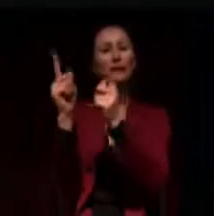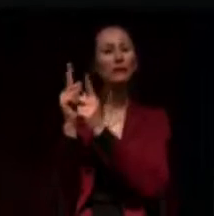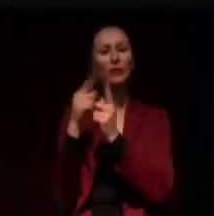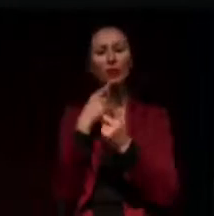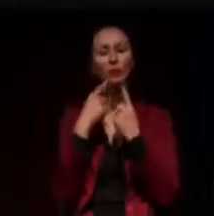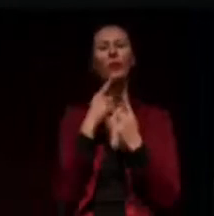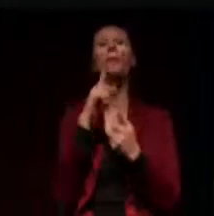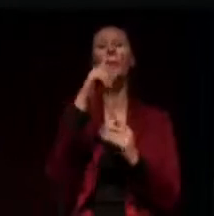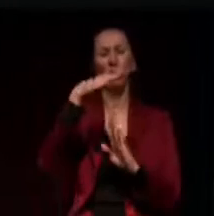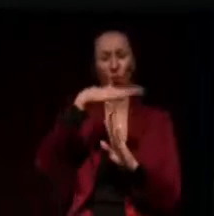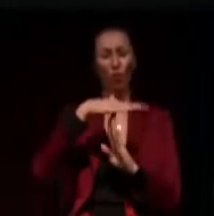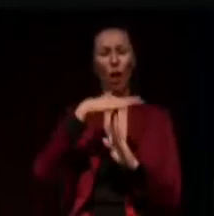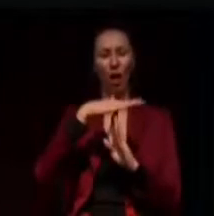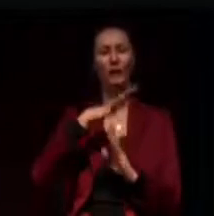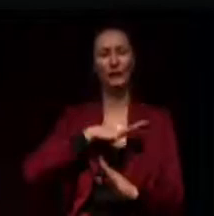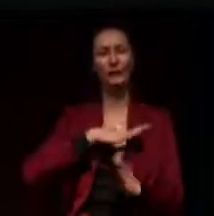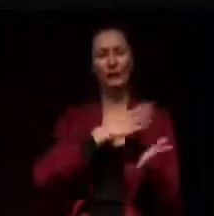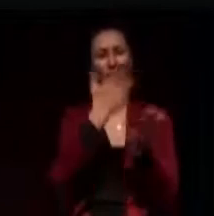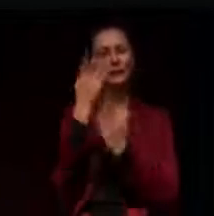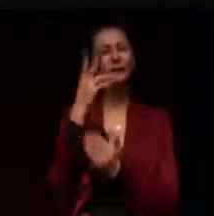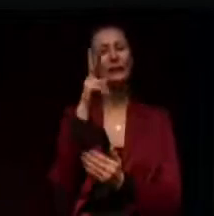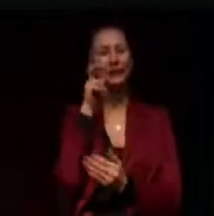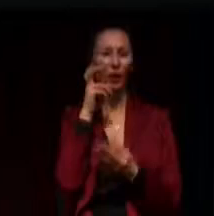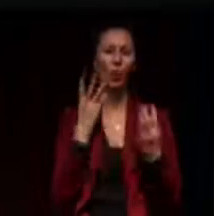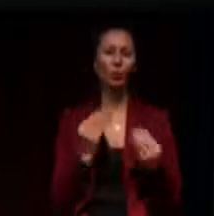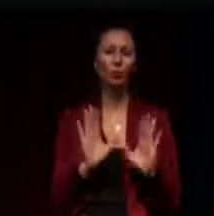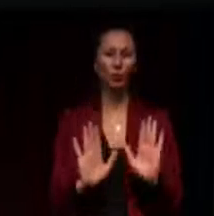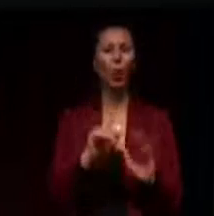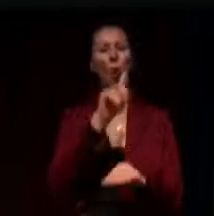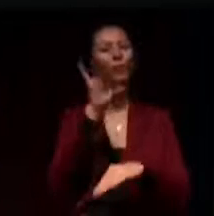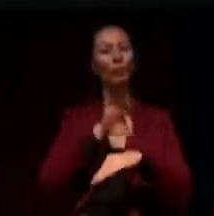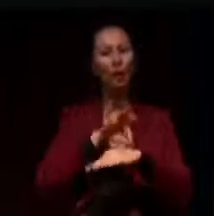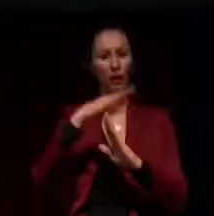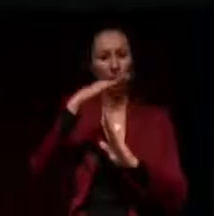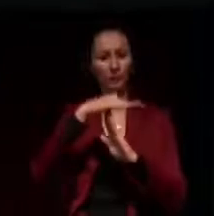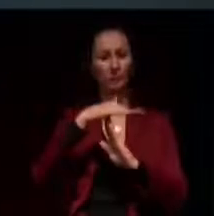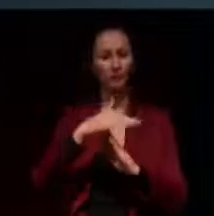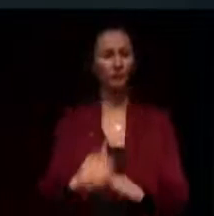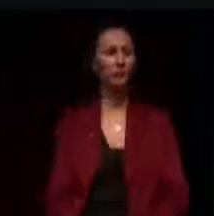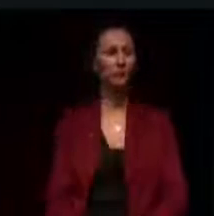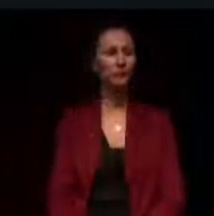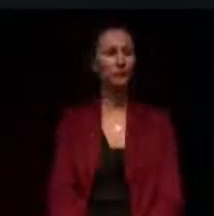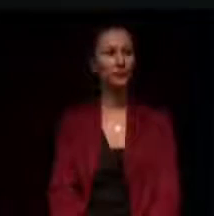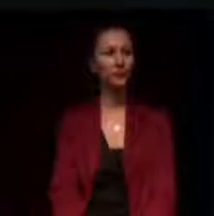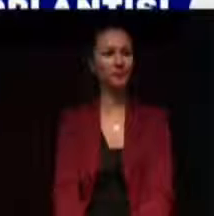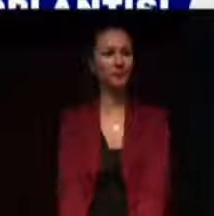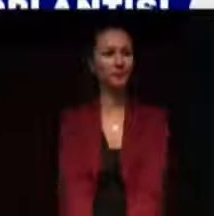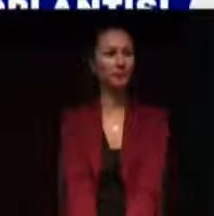Değerli arkadaşlar, bir mola verelim isterseniz. 2 saat oldu. Bir 10 dakika ara veriyoruz arkadaşlar.